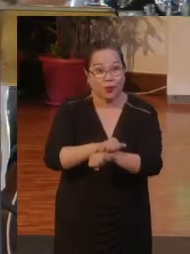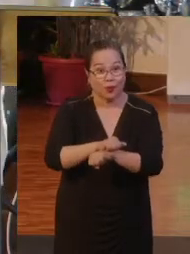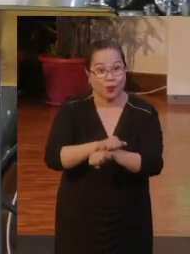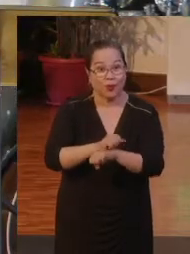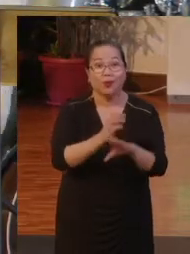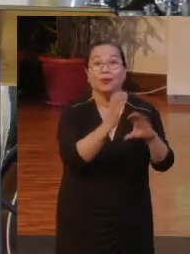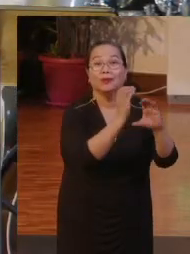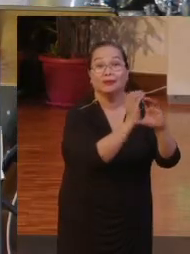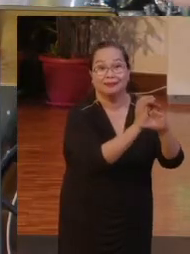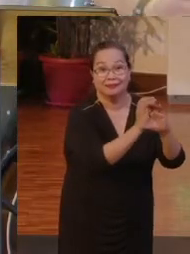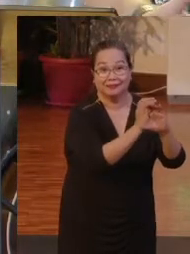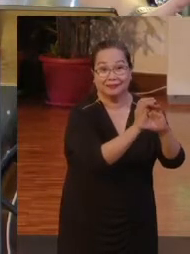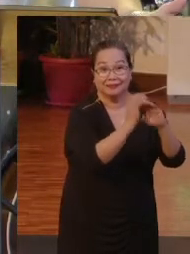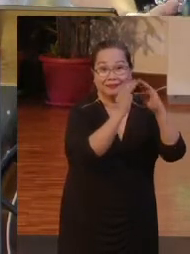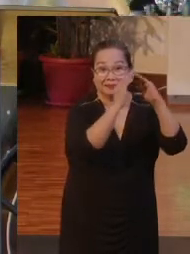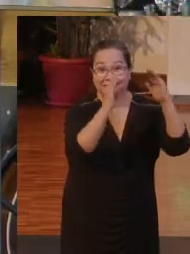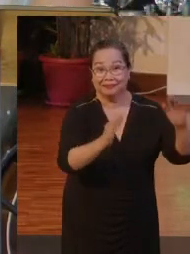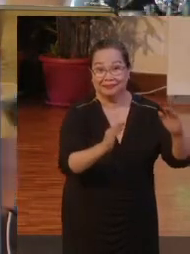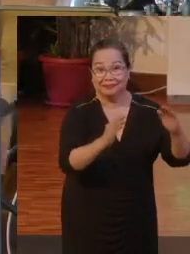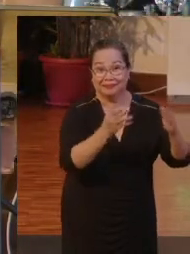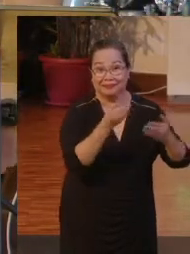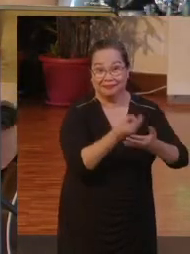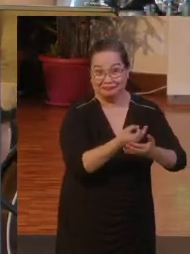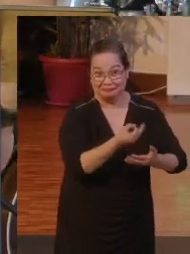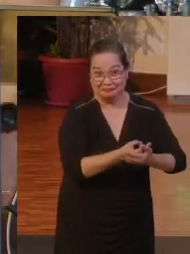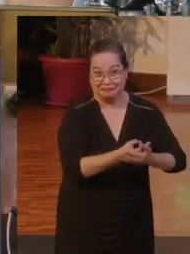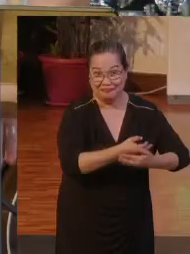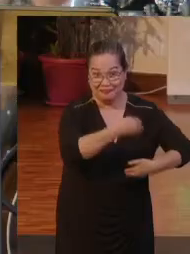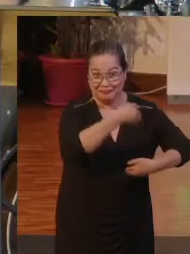kotse, bahay, pag-aari, salapi